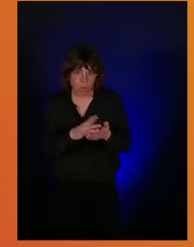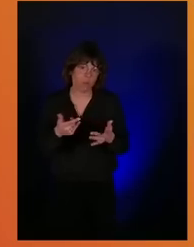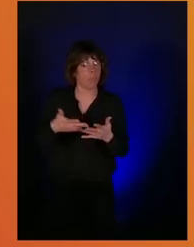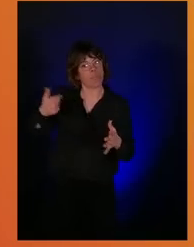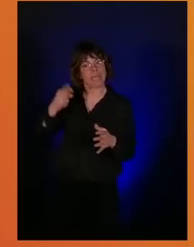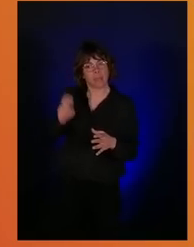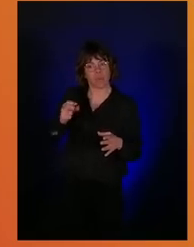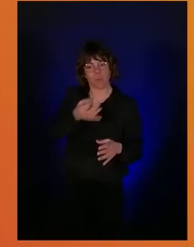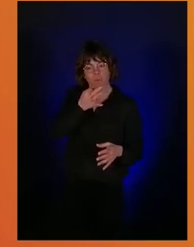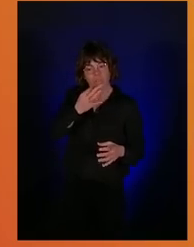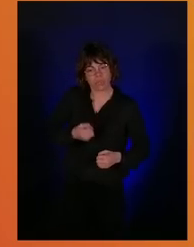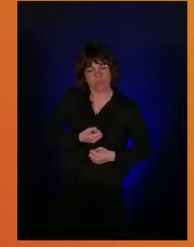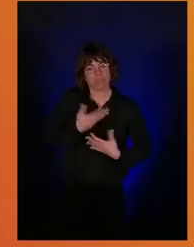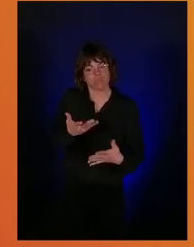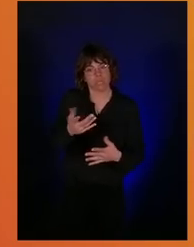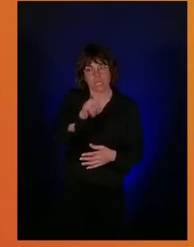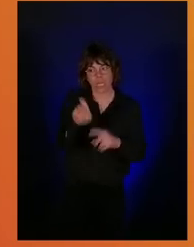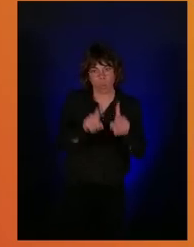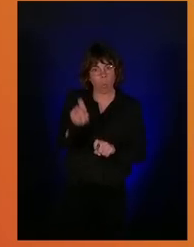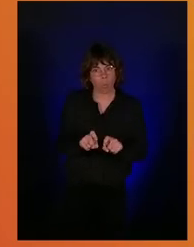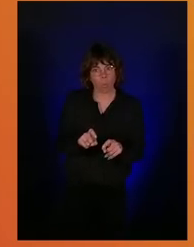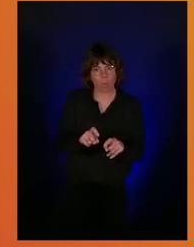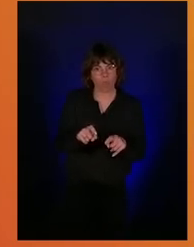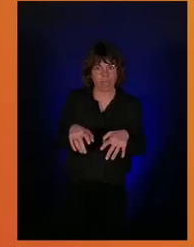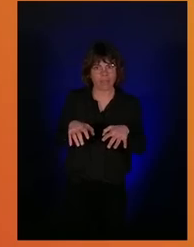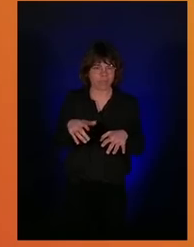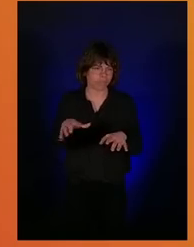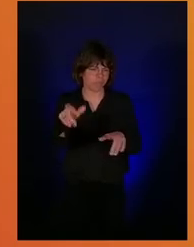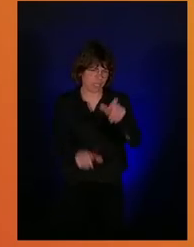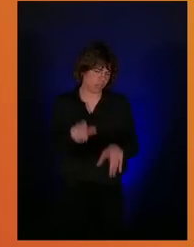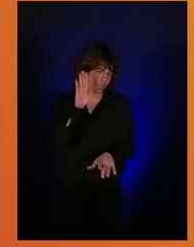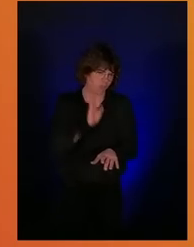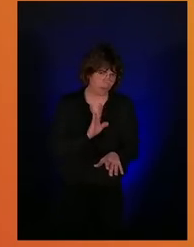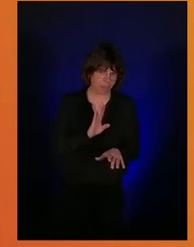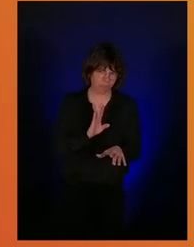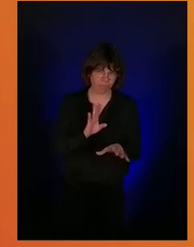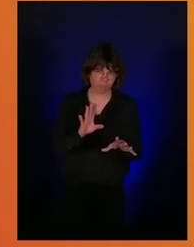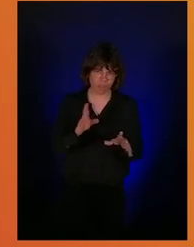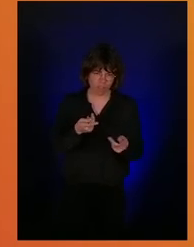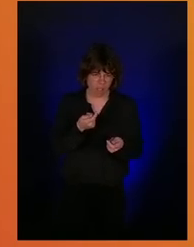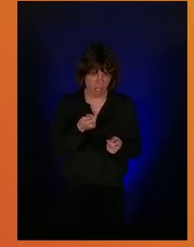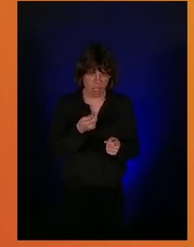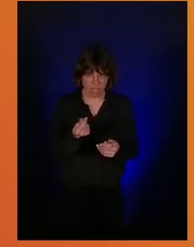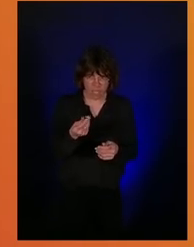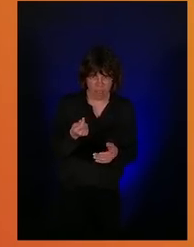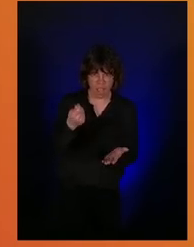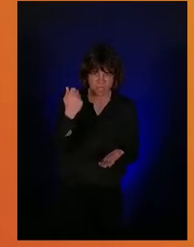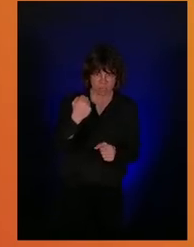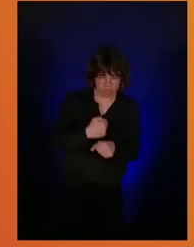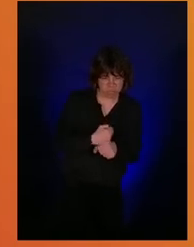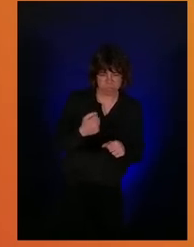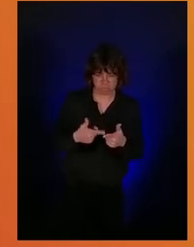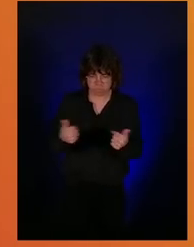début, donc j'y vais, j'ai des questions. Comme beaucoup. Administrateur, s'il vous plaît, sur les produits d'exploitation, prestations de services, on passe